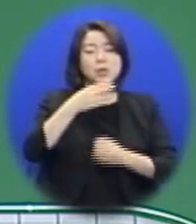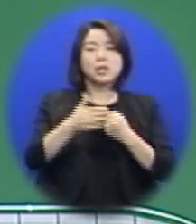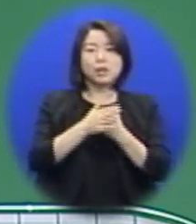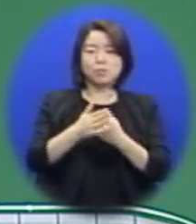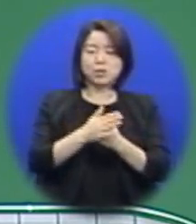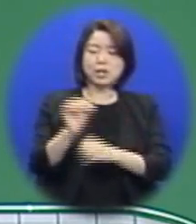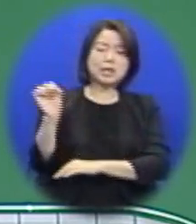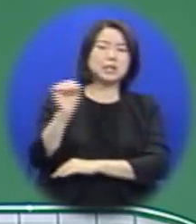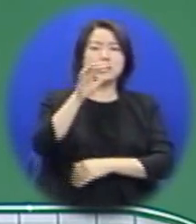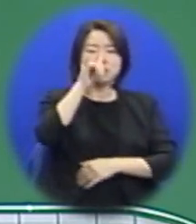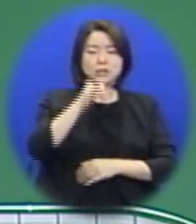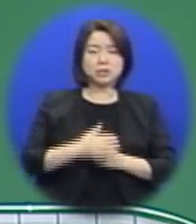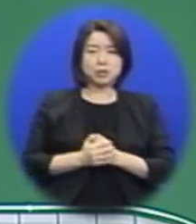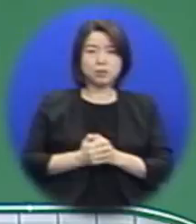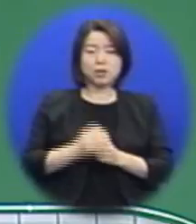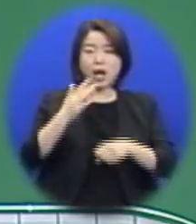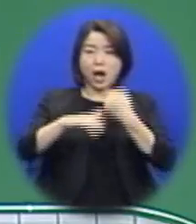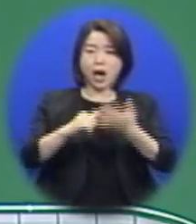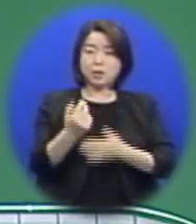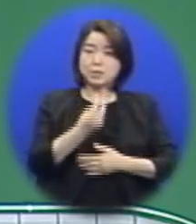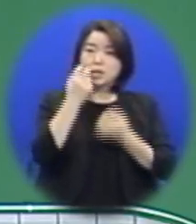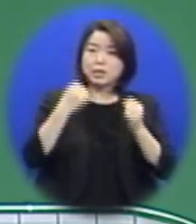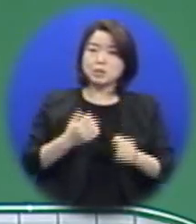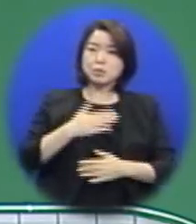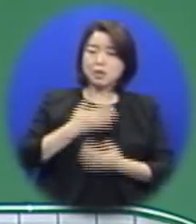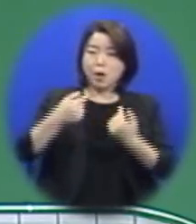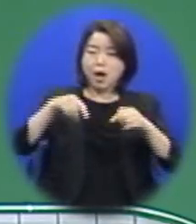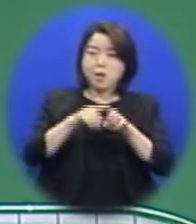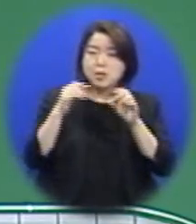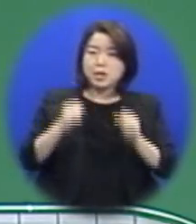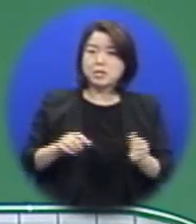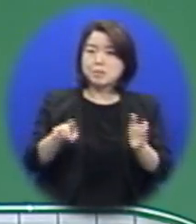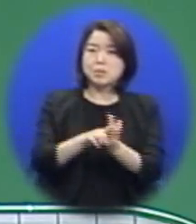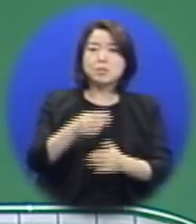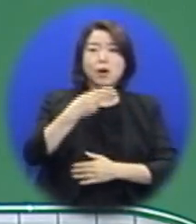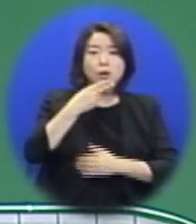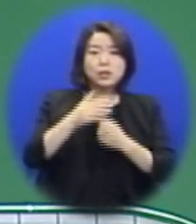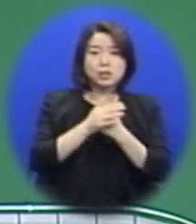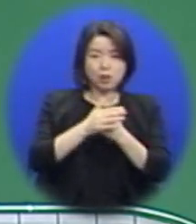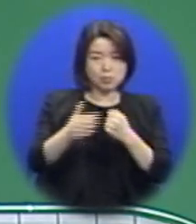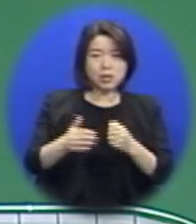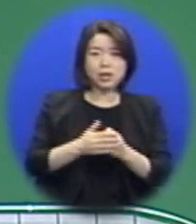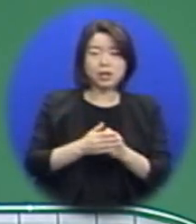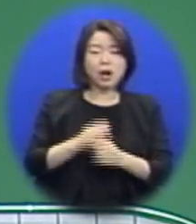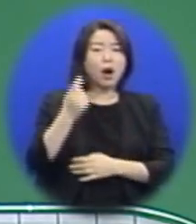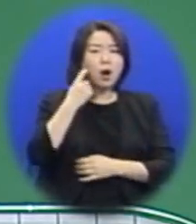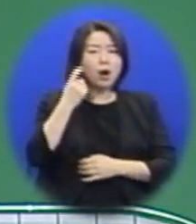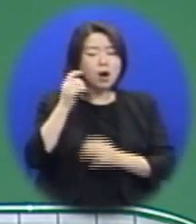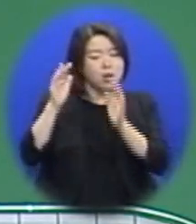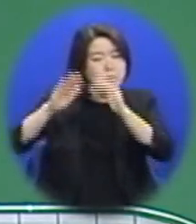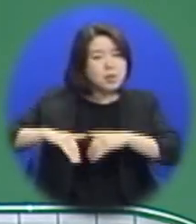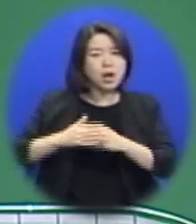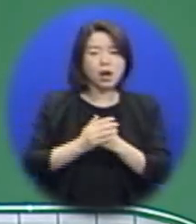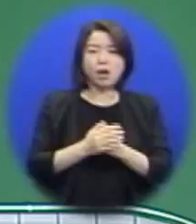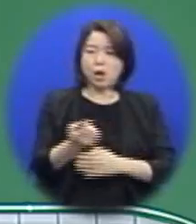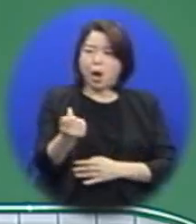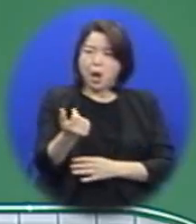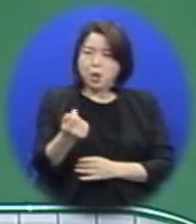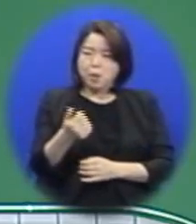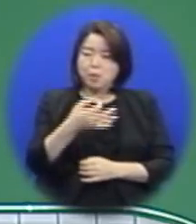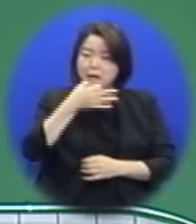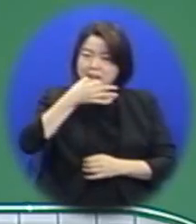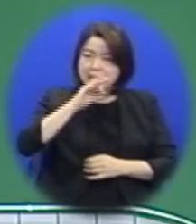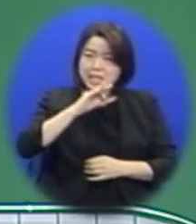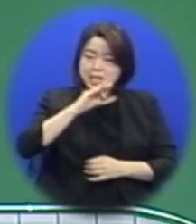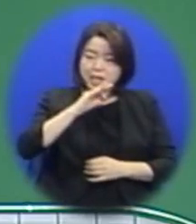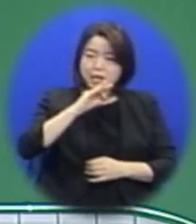하나님은 살아계시고 나와 함께 계시다는 믿음이 없으니까 거짓말에 무너지고 조그만 이익에